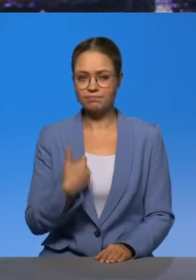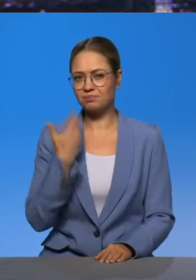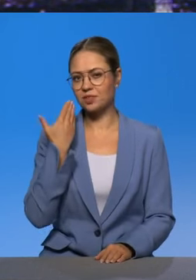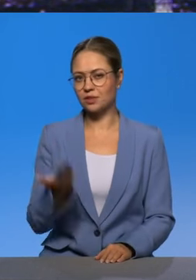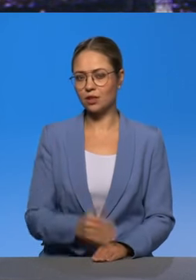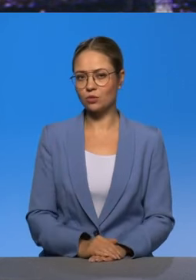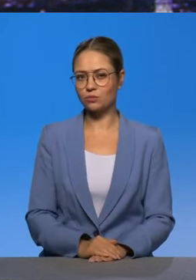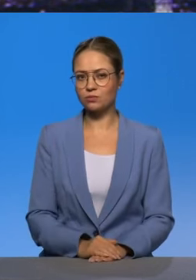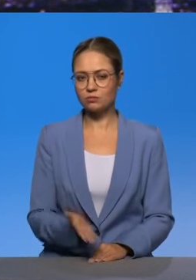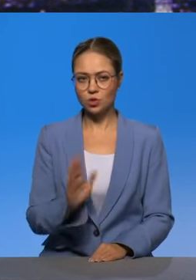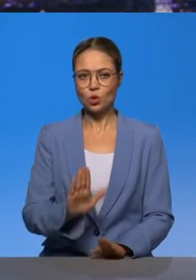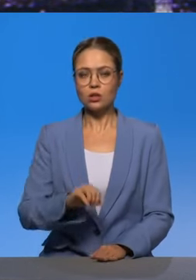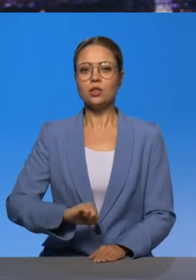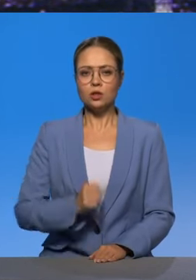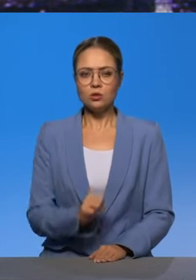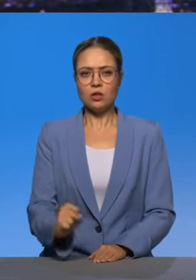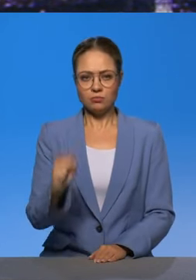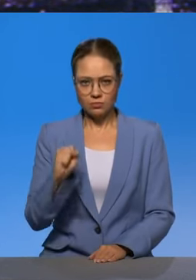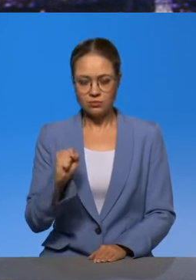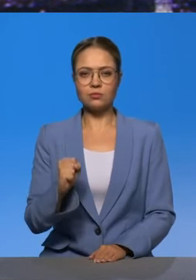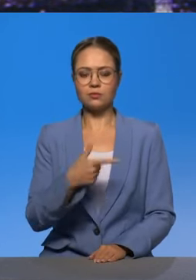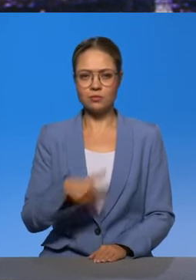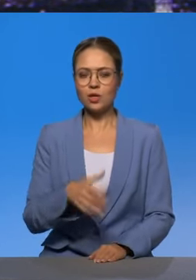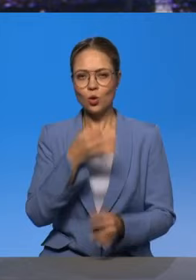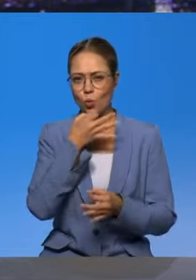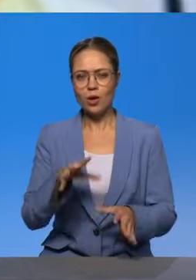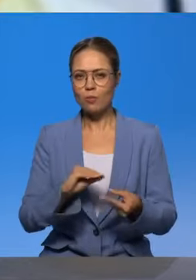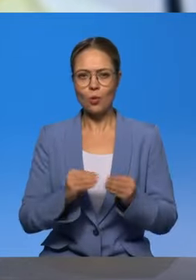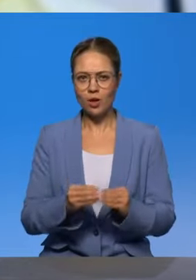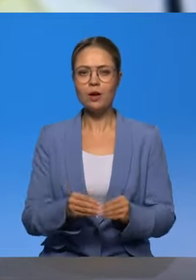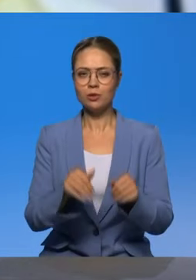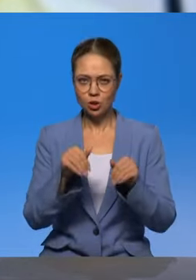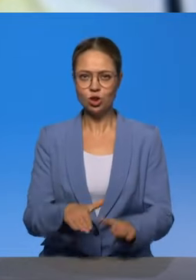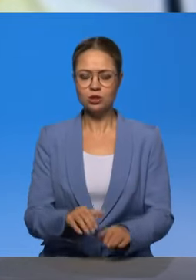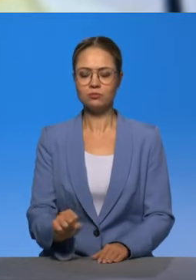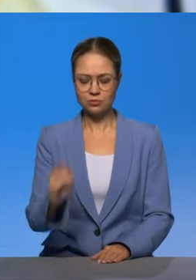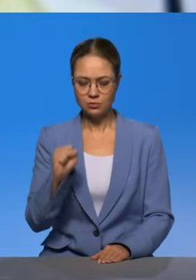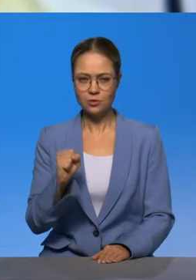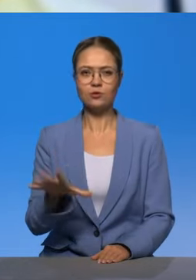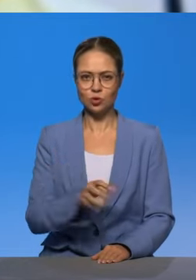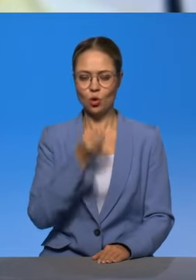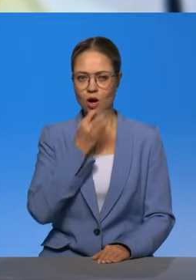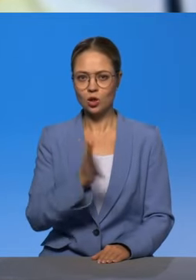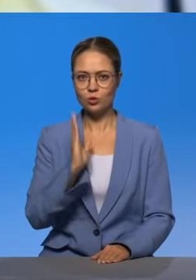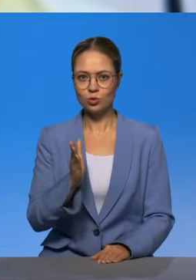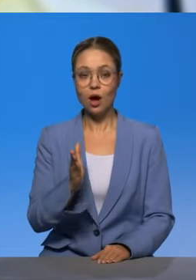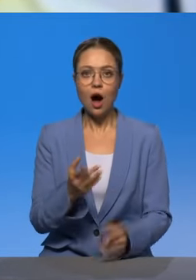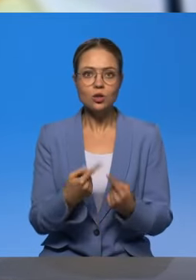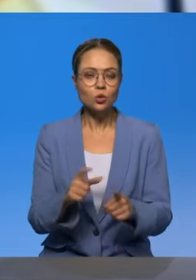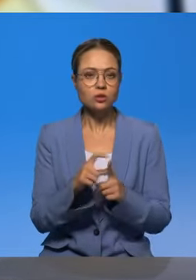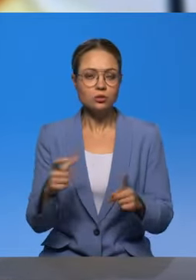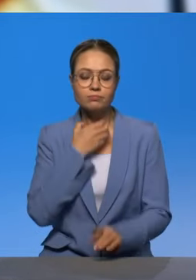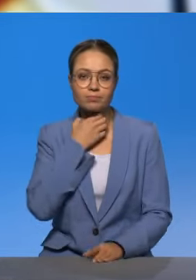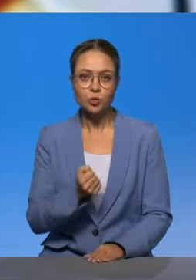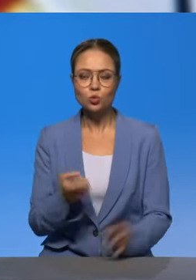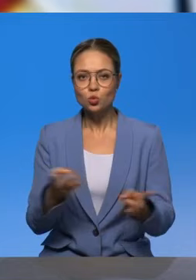друзья, мы вместе с вами справимся с любыми проблемами. Держитесь, все будет хорошо. А другой он не знает. Ему надо